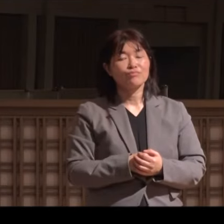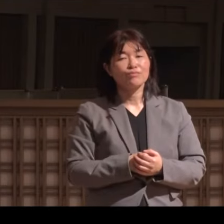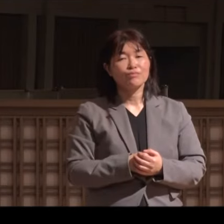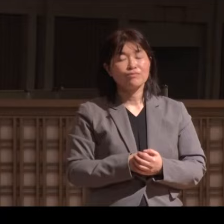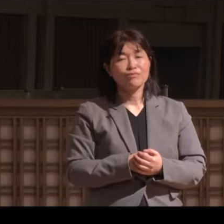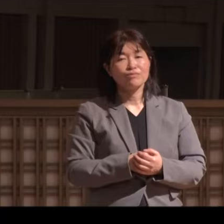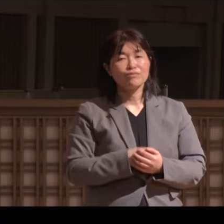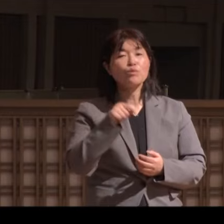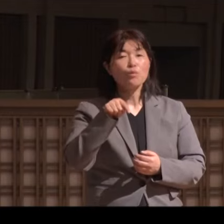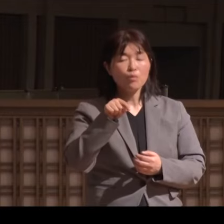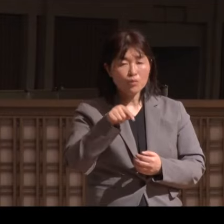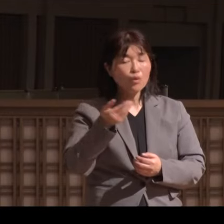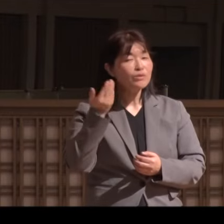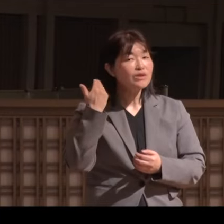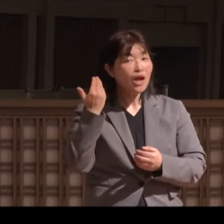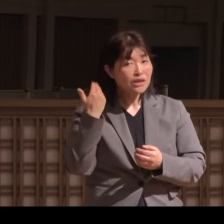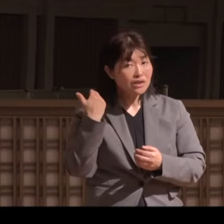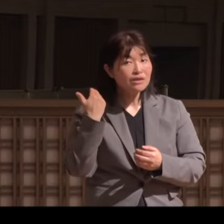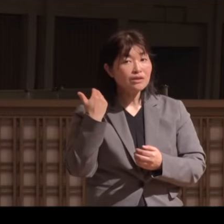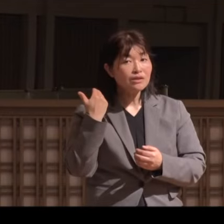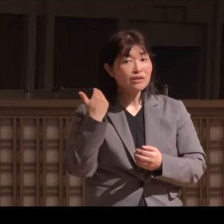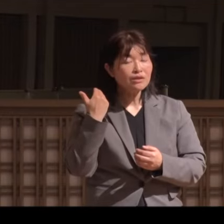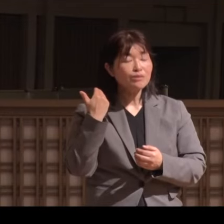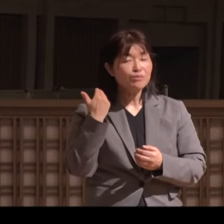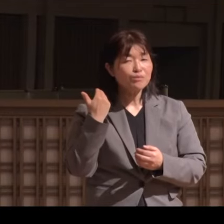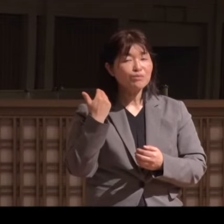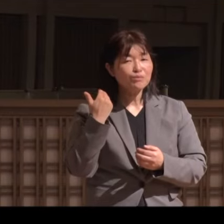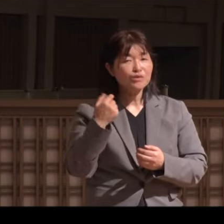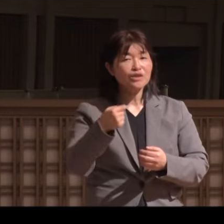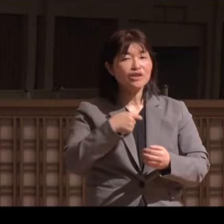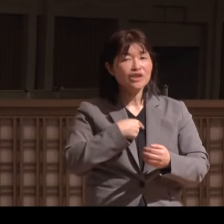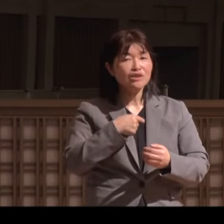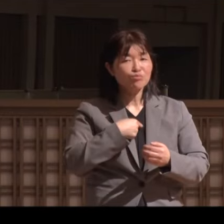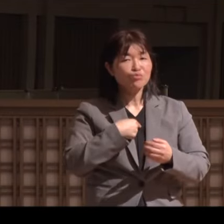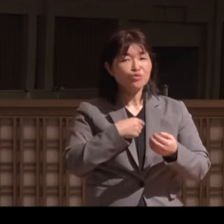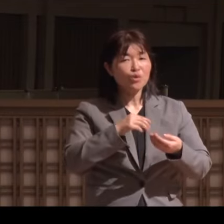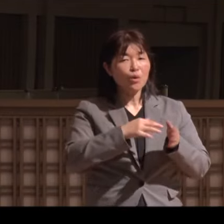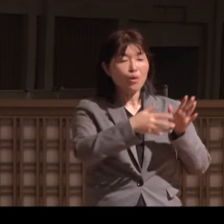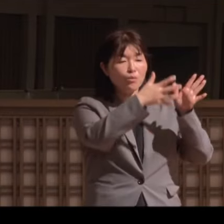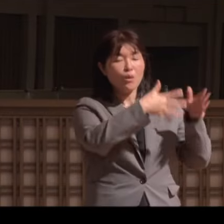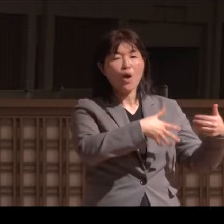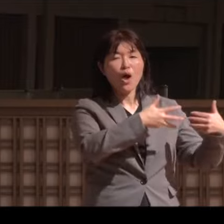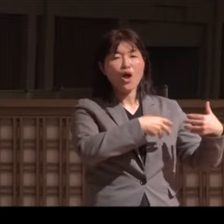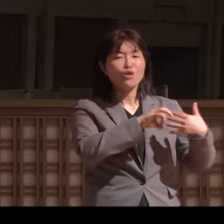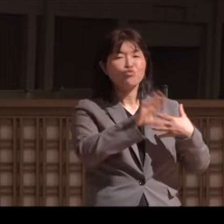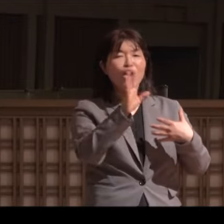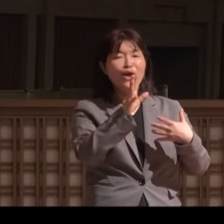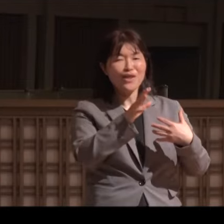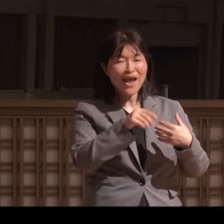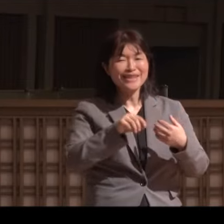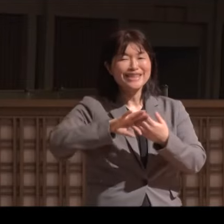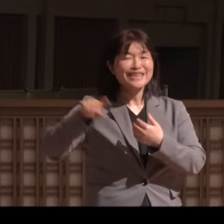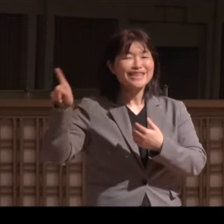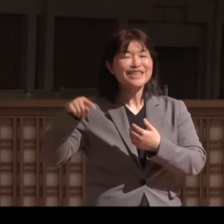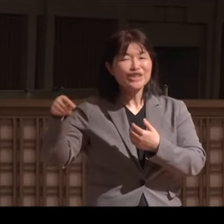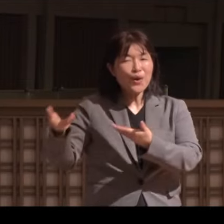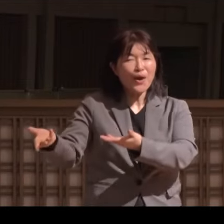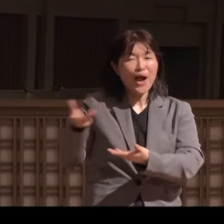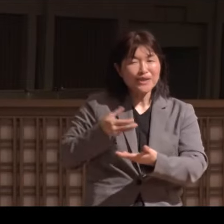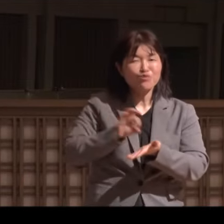えっとこのさっきこれおかしな話ですね自分のパワーポイント使わずに人のパワポイントで今から喋ろうと思ってるんです